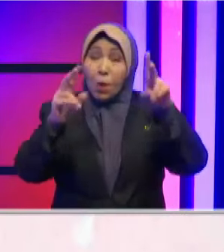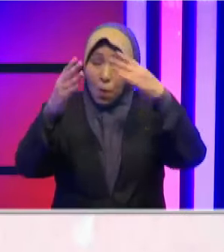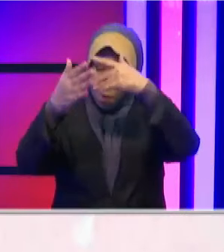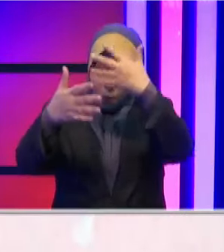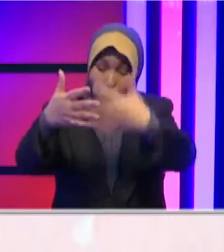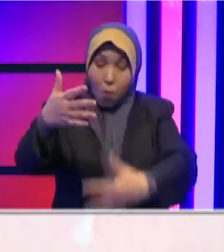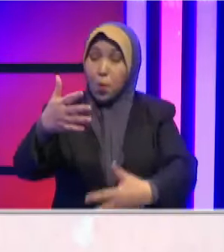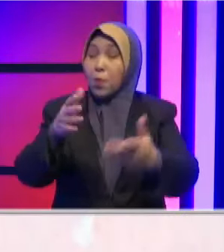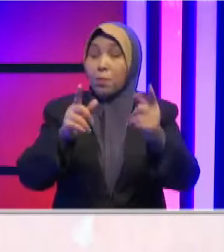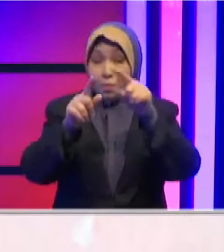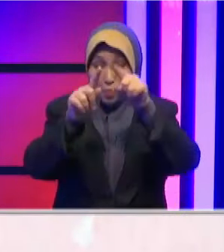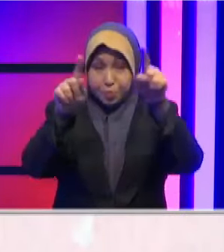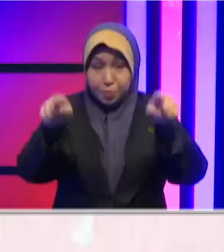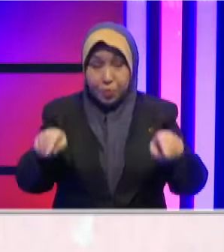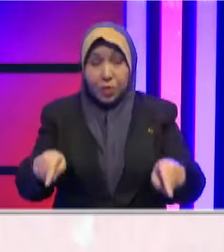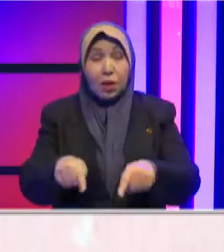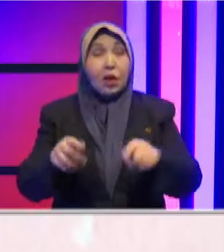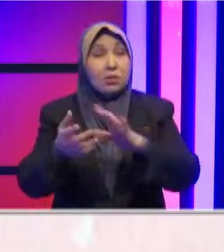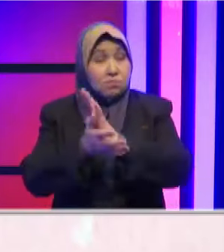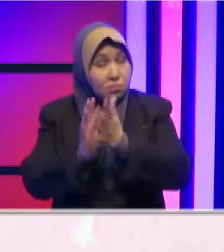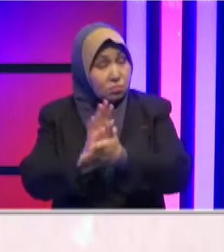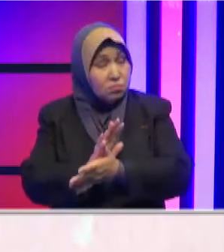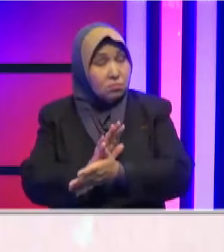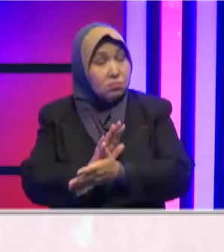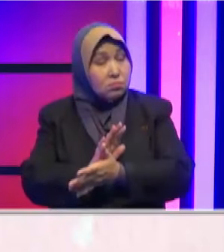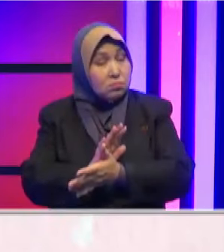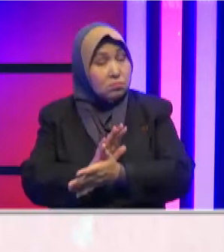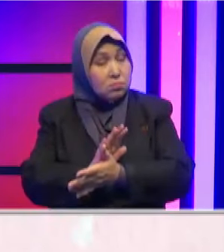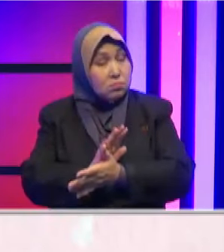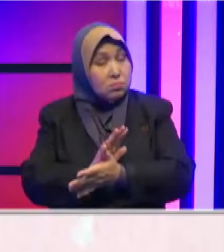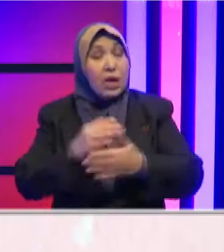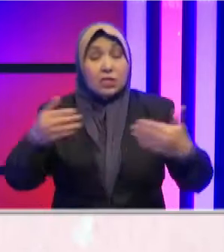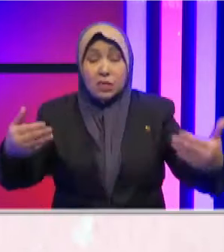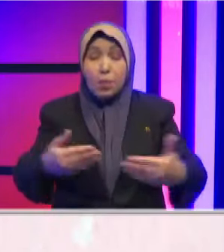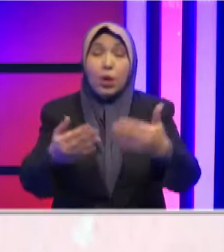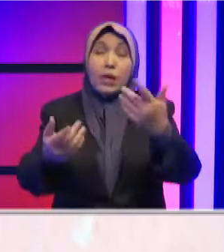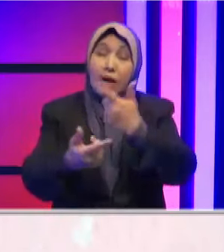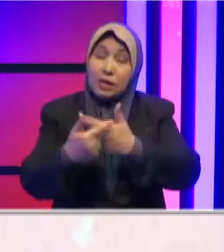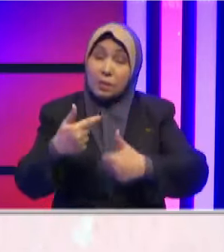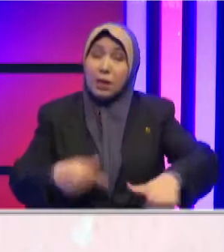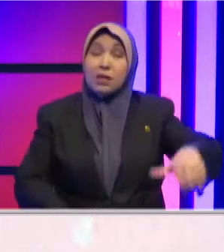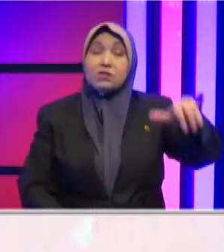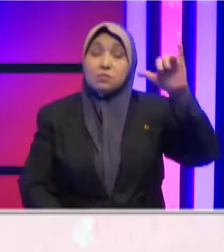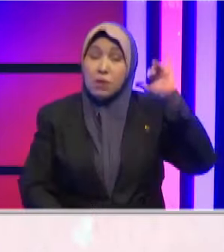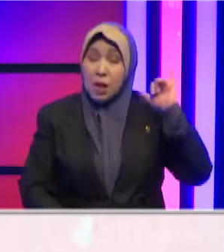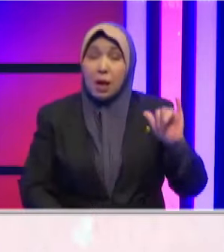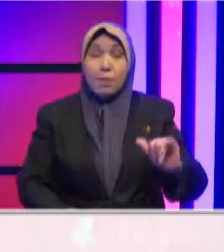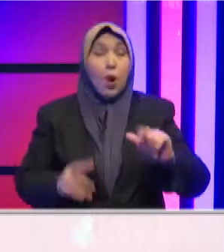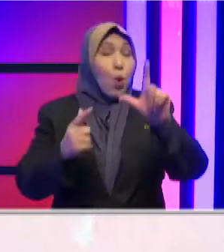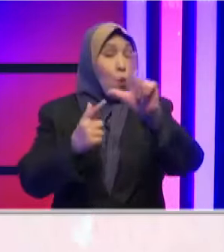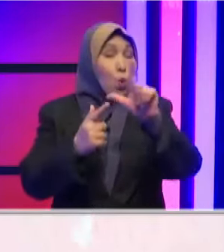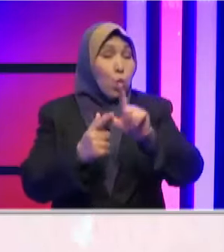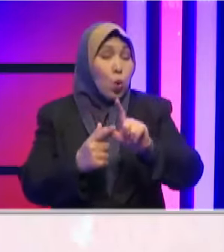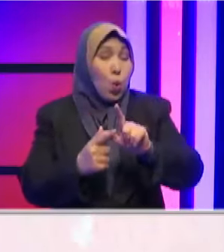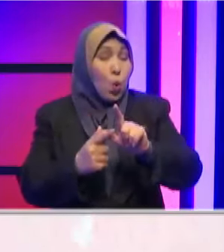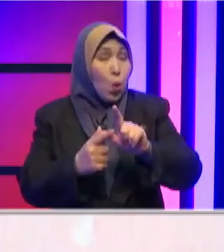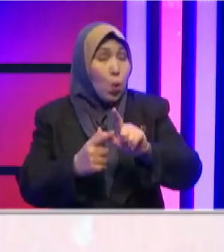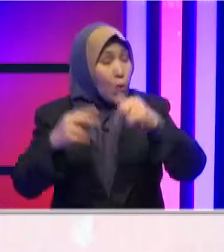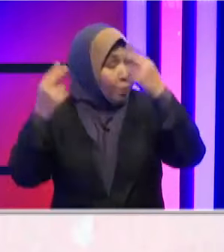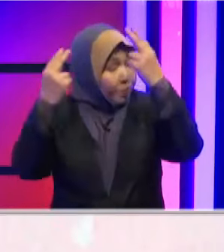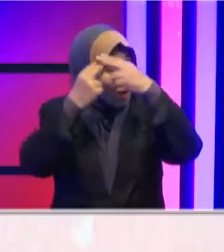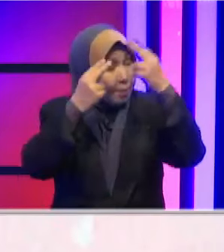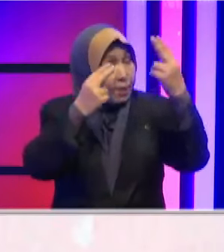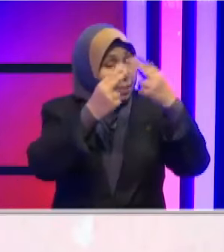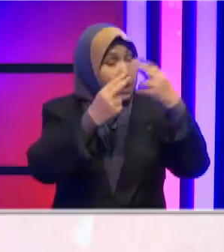tentang tafkhim dan tarqiq samudra semalam demo huruf hijaiyah terbahagi kepada 3